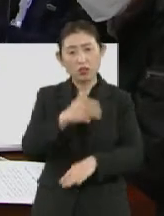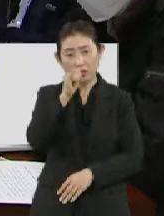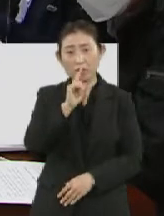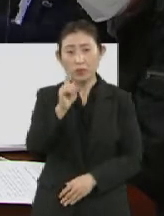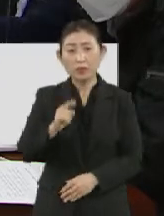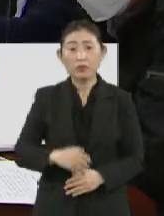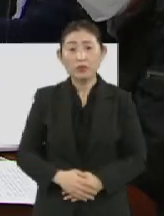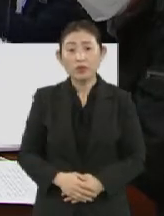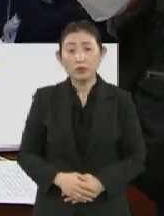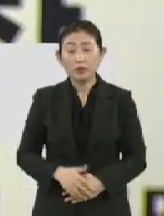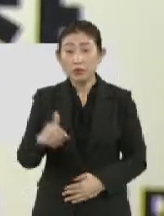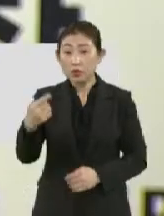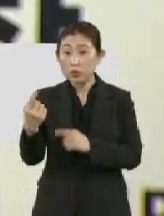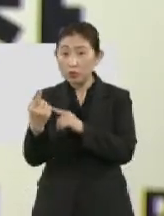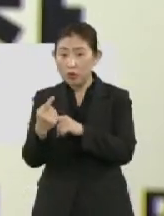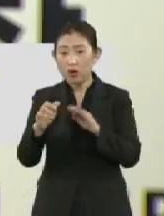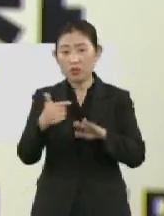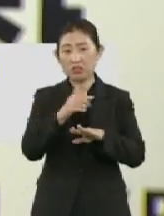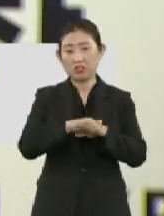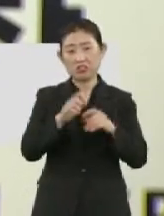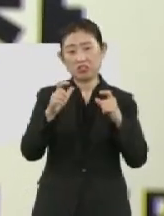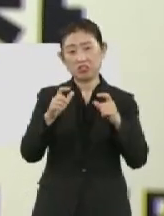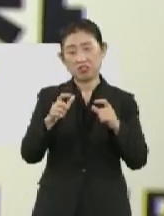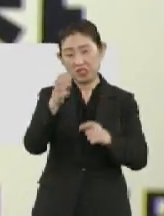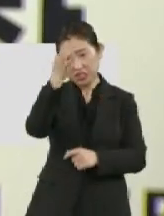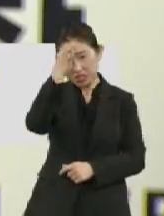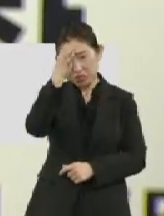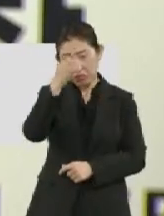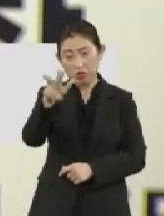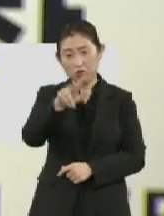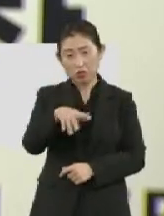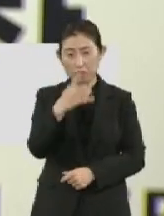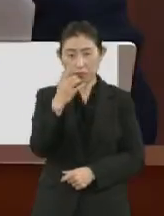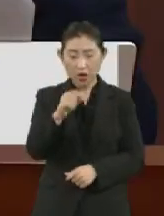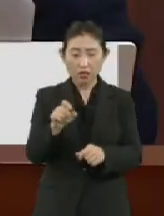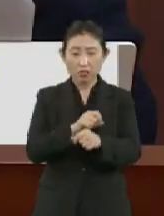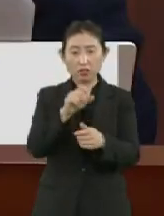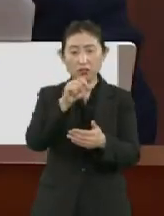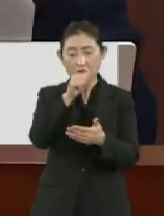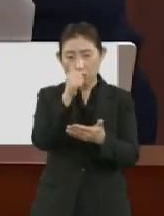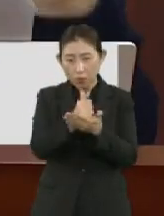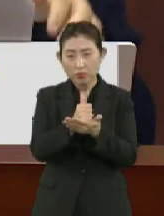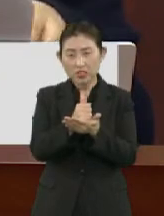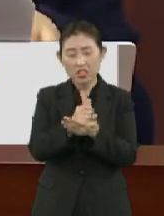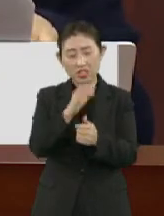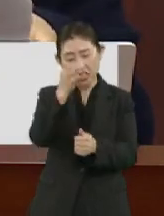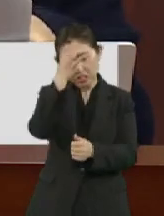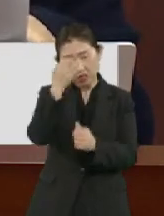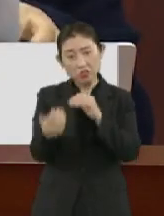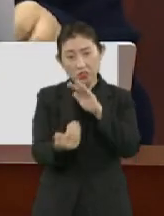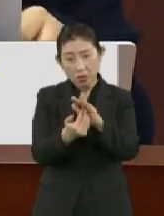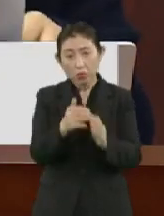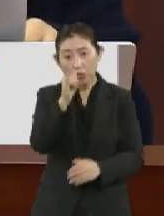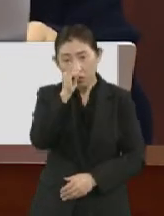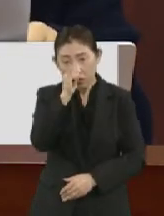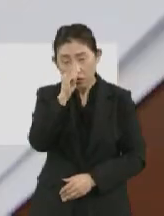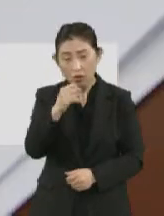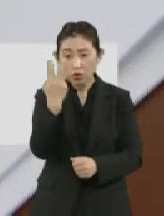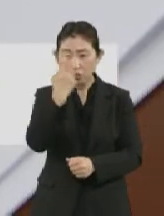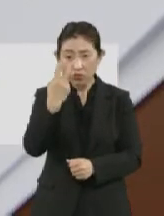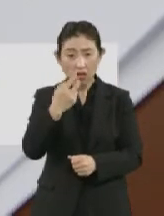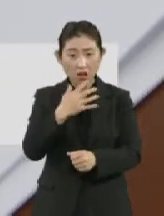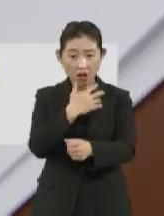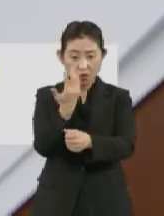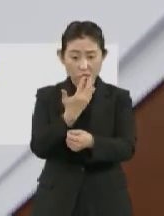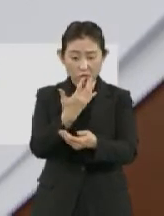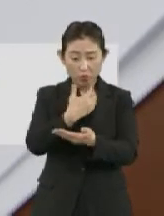비판했습니다. 노 지검장은 또 대전지검이 전국 유일하게 특허범죄 관련 수사 노하우를 가지고 있는데 수사가